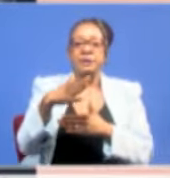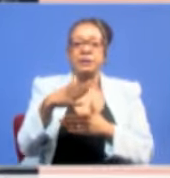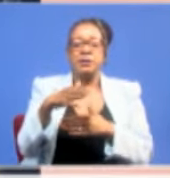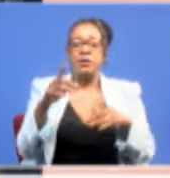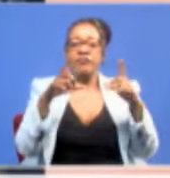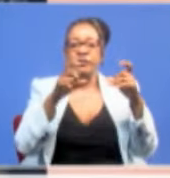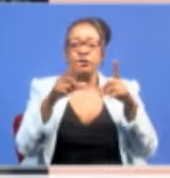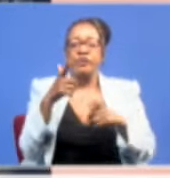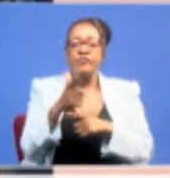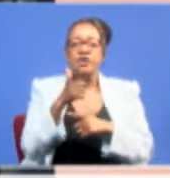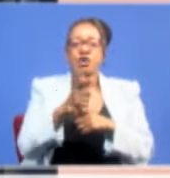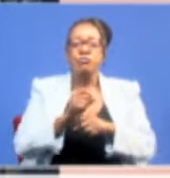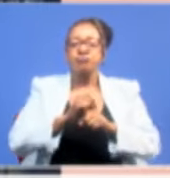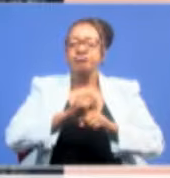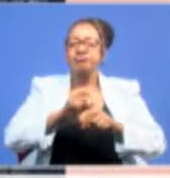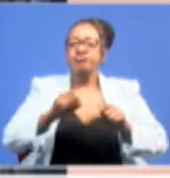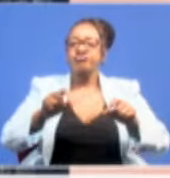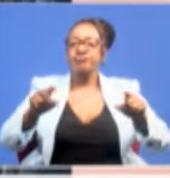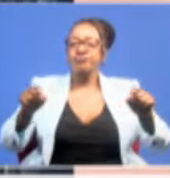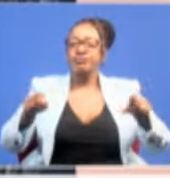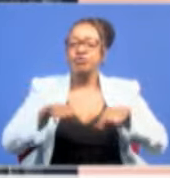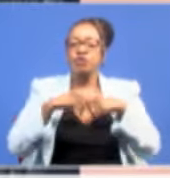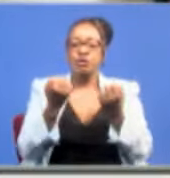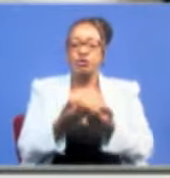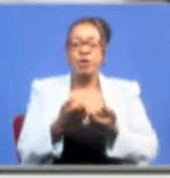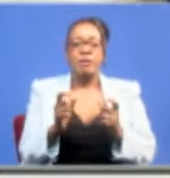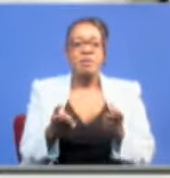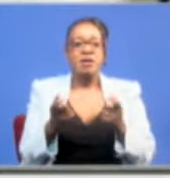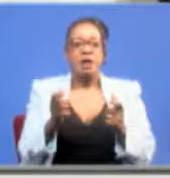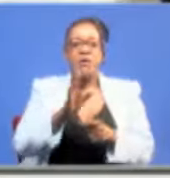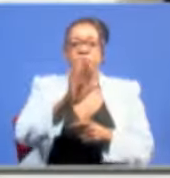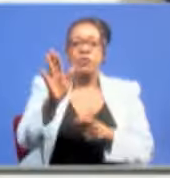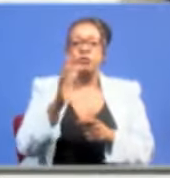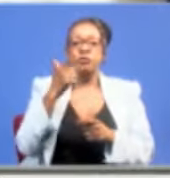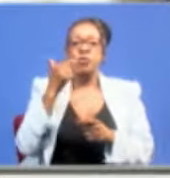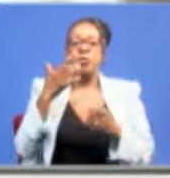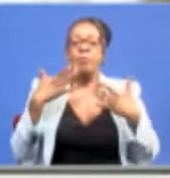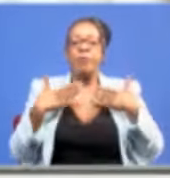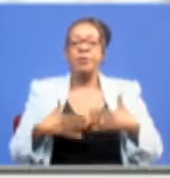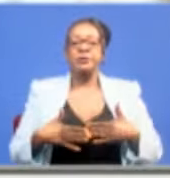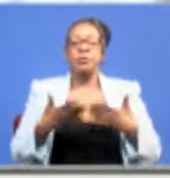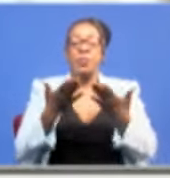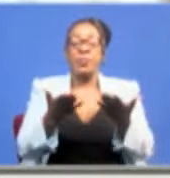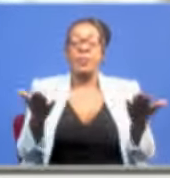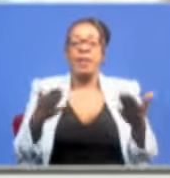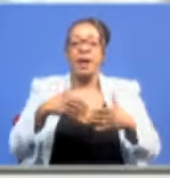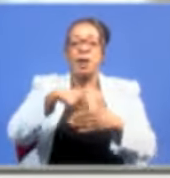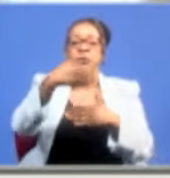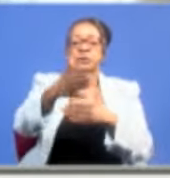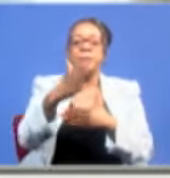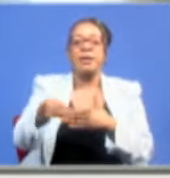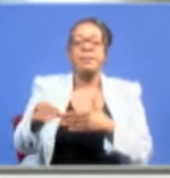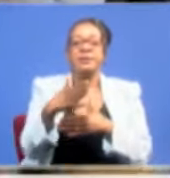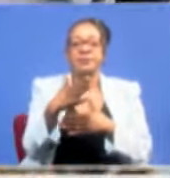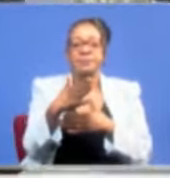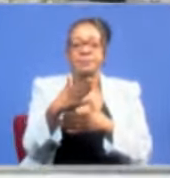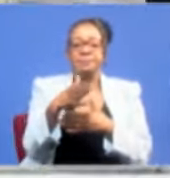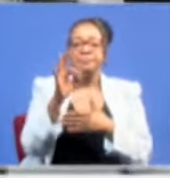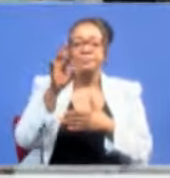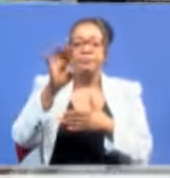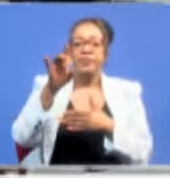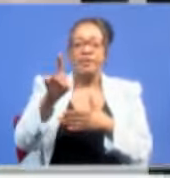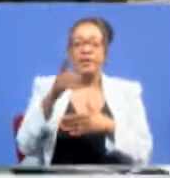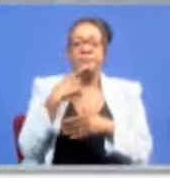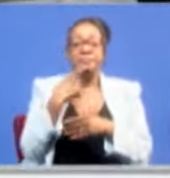video zilisambaa kwenye mitandao ya kijamii za waandamanaji ambao miili yao ilikuwa imelala nje ya majengo ya bunge. Fred